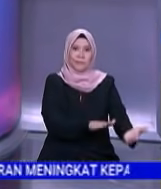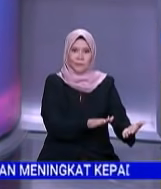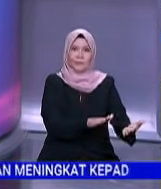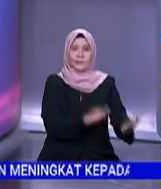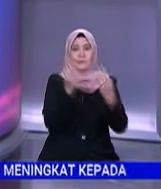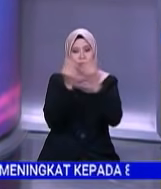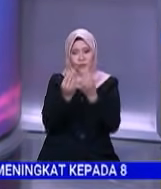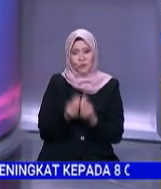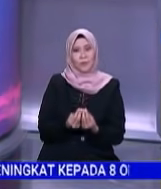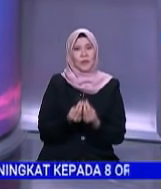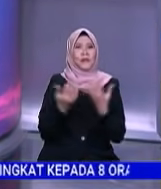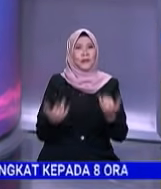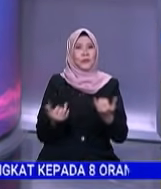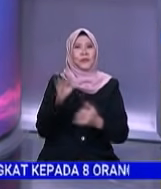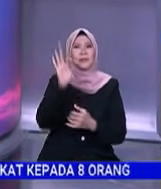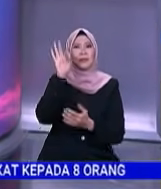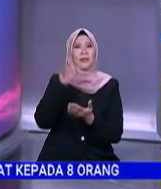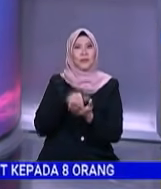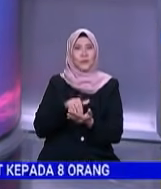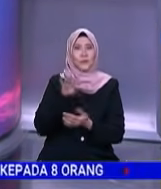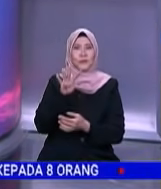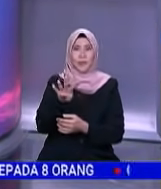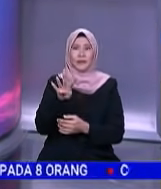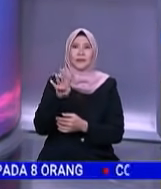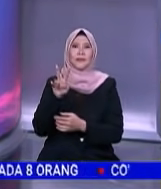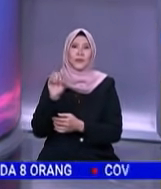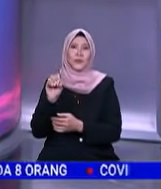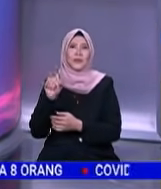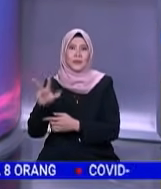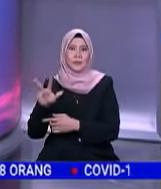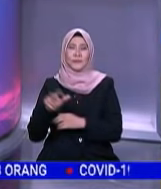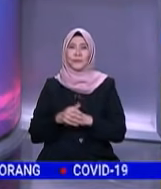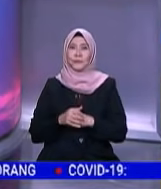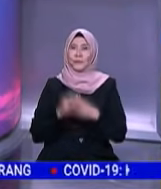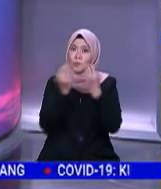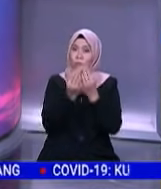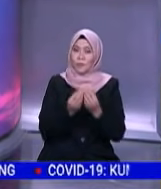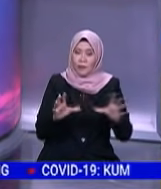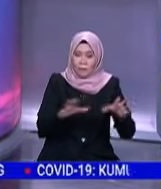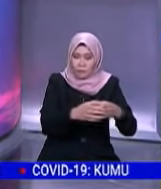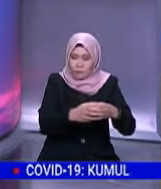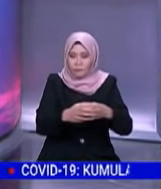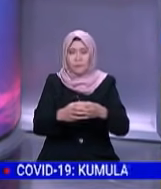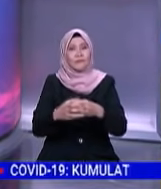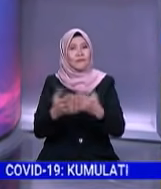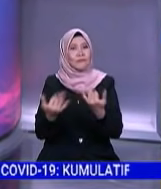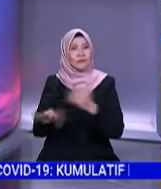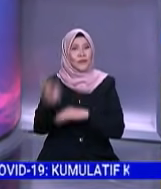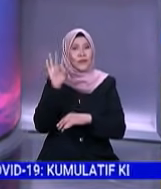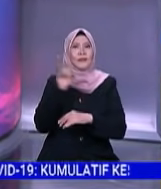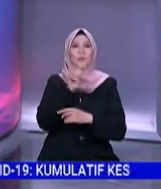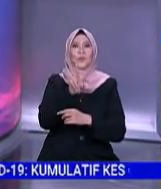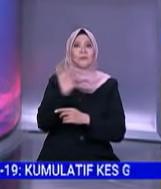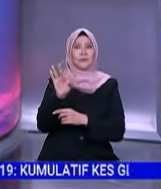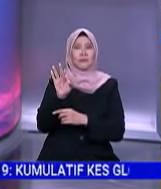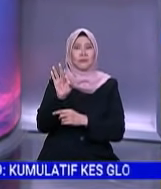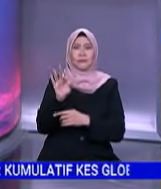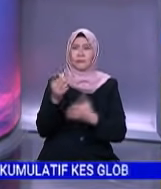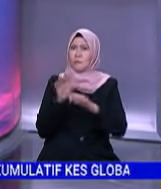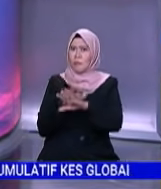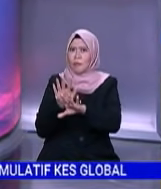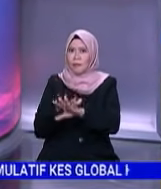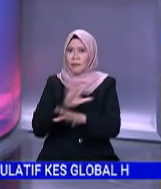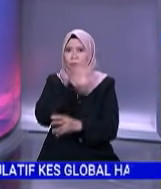dilaporkan menjadikan jumlahnya kini 9,403. Jumlah kluster dikenal pasti pula 29. Paling